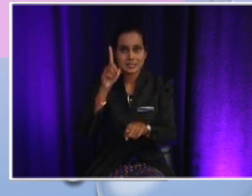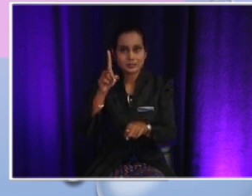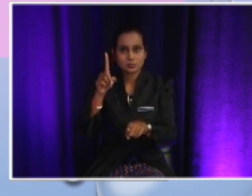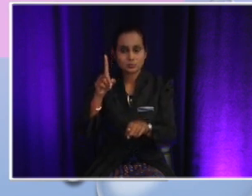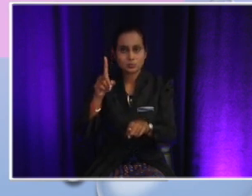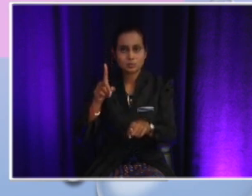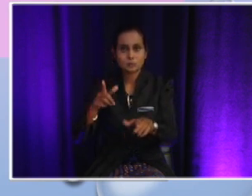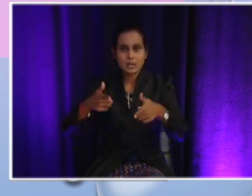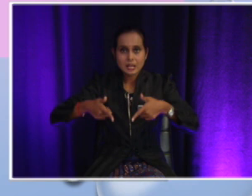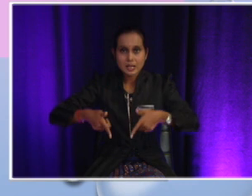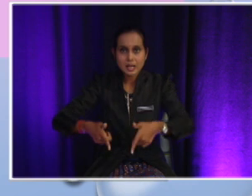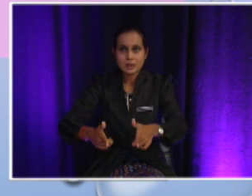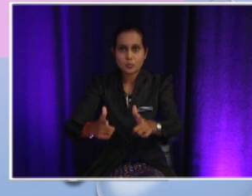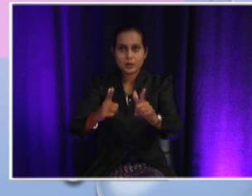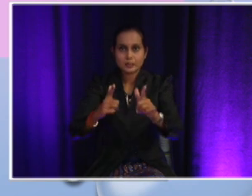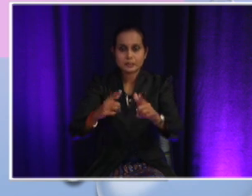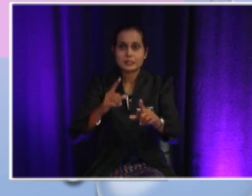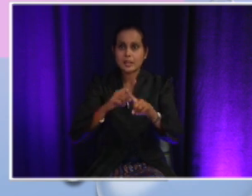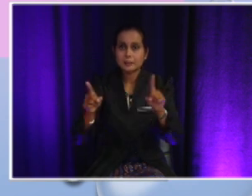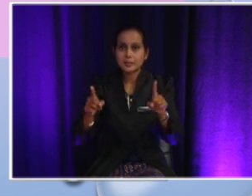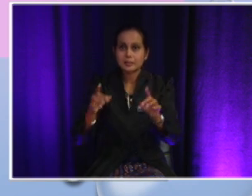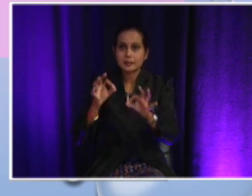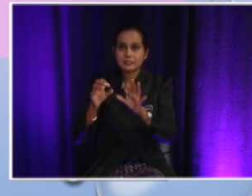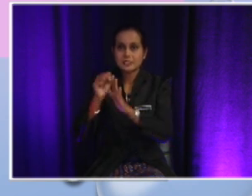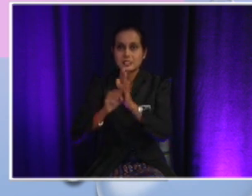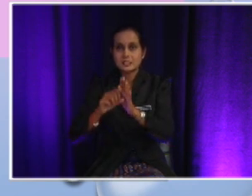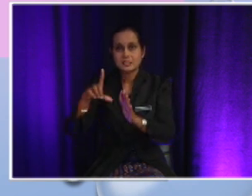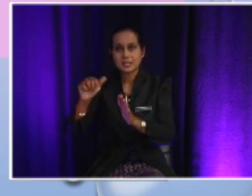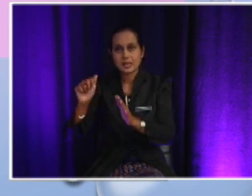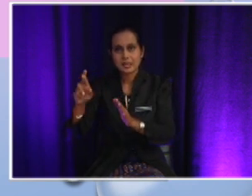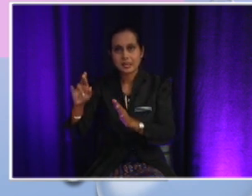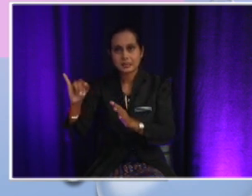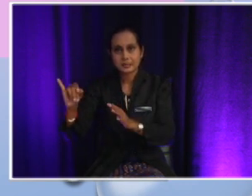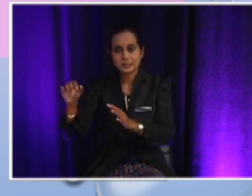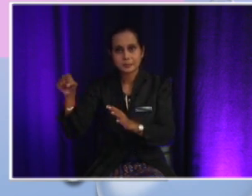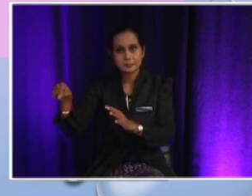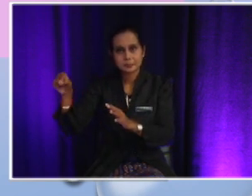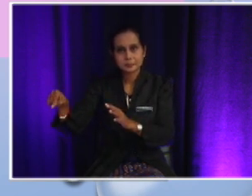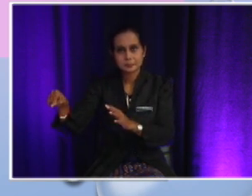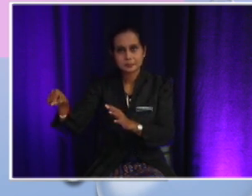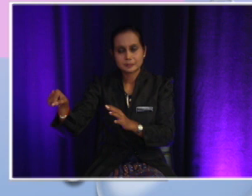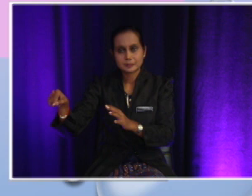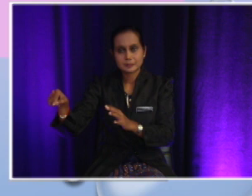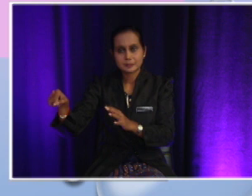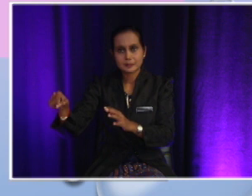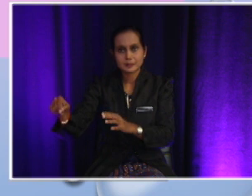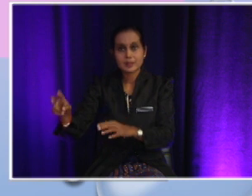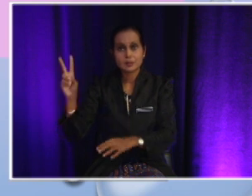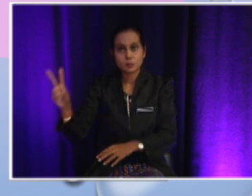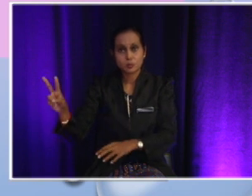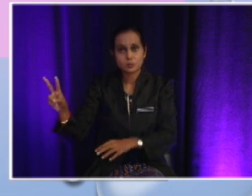siri, satu laluan. Tetapi kalau selari, kita tengok selari di sini daripada voltan bekalan